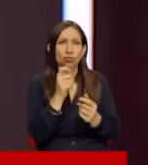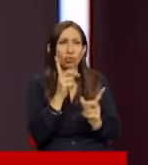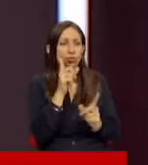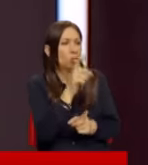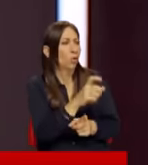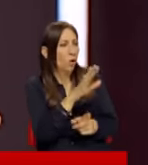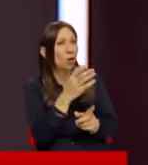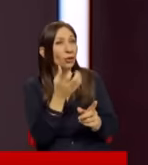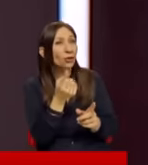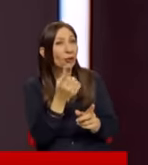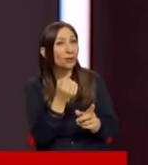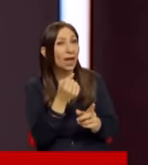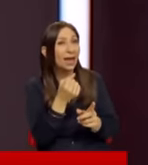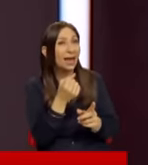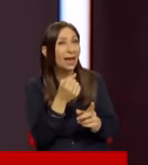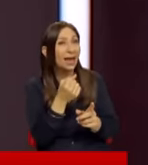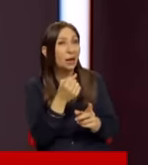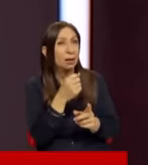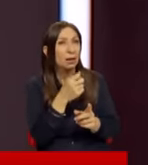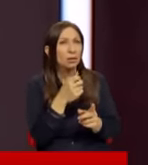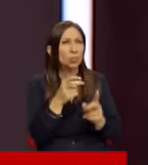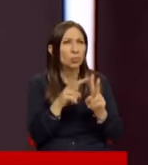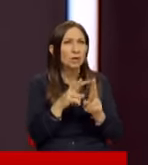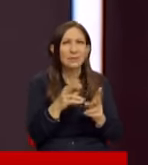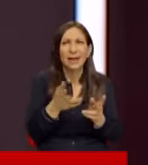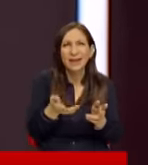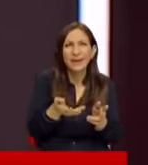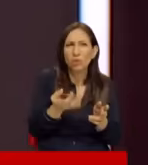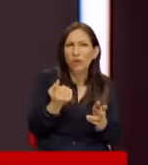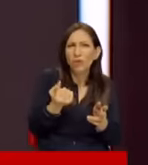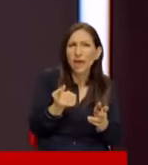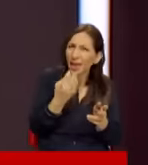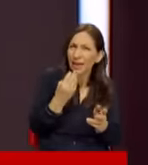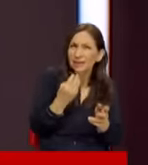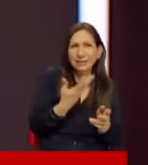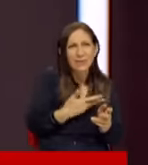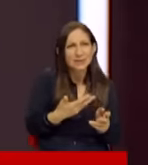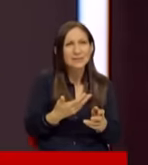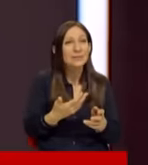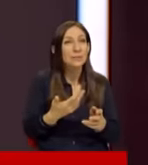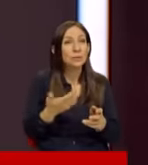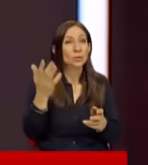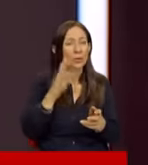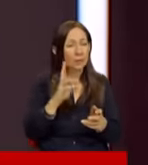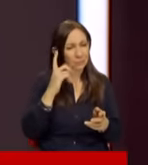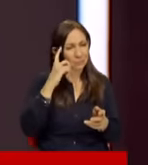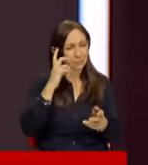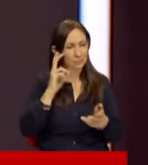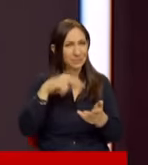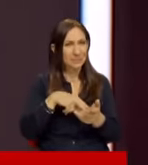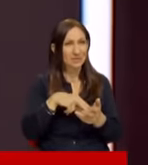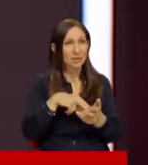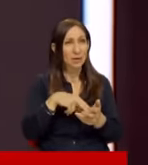soruyor. Köfte şeyi varmış ki falan. Ne dedi, köfte yeriz. Ondan sonra da kalktı. Bak